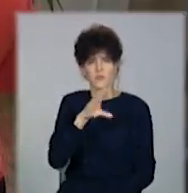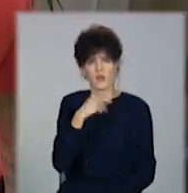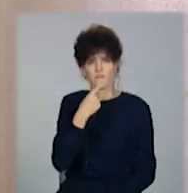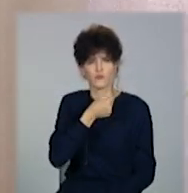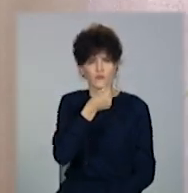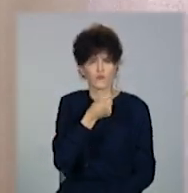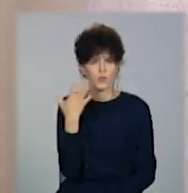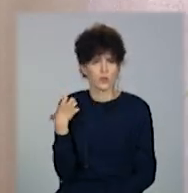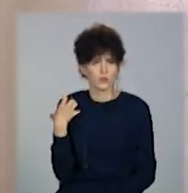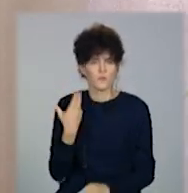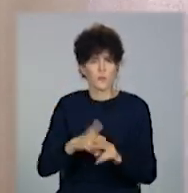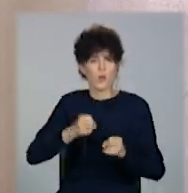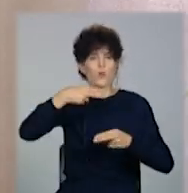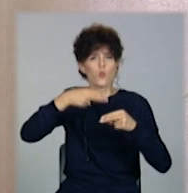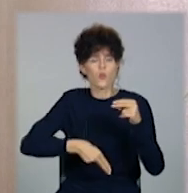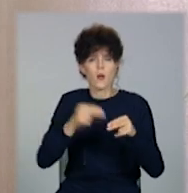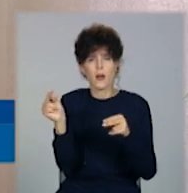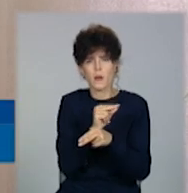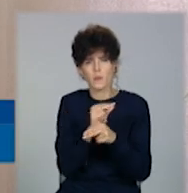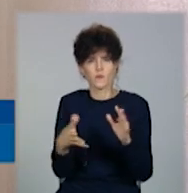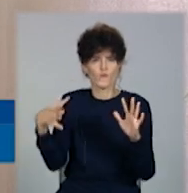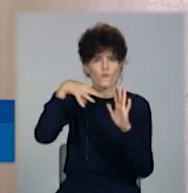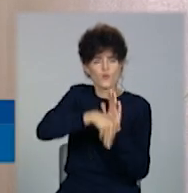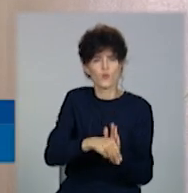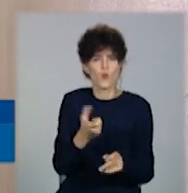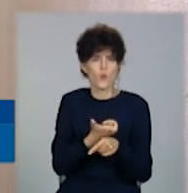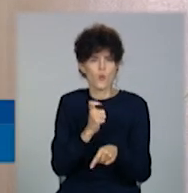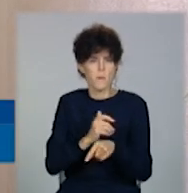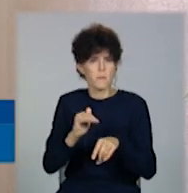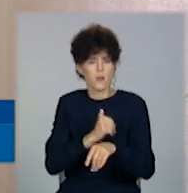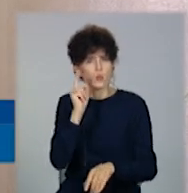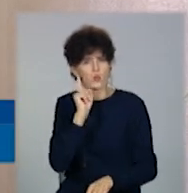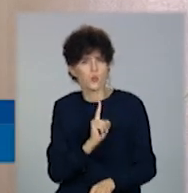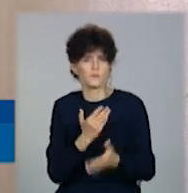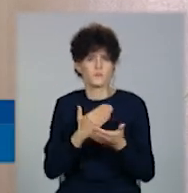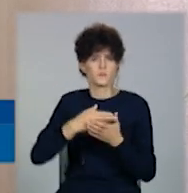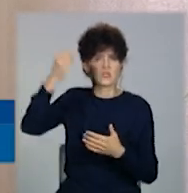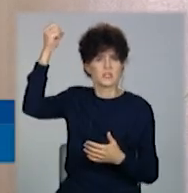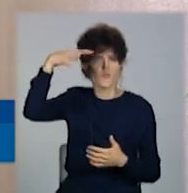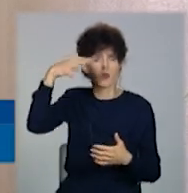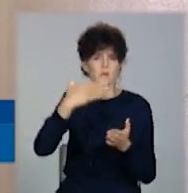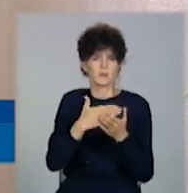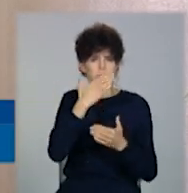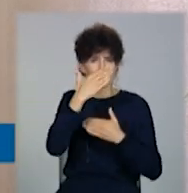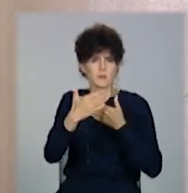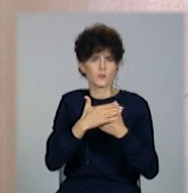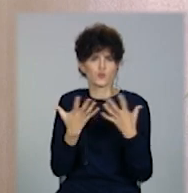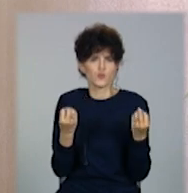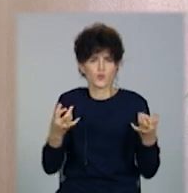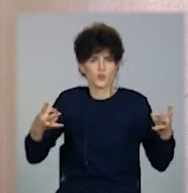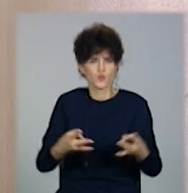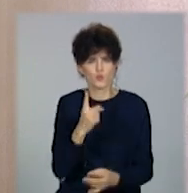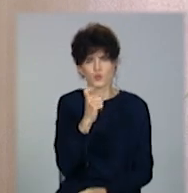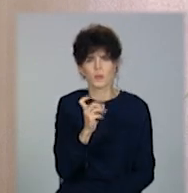чиновники. Для завершения ремонта, который включает и благоустройство, остановки, освещение, необходимо еще около 130 миллионов